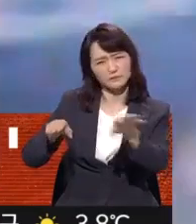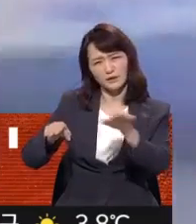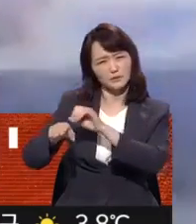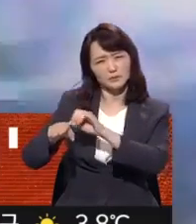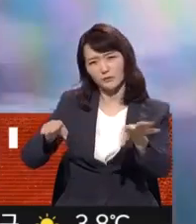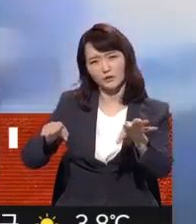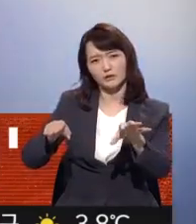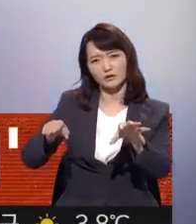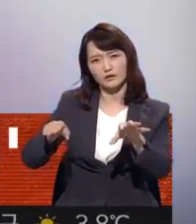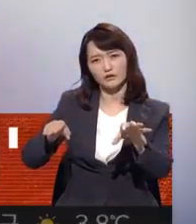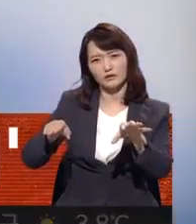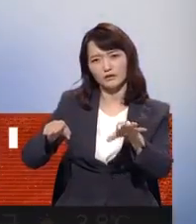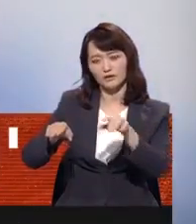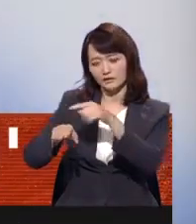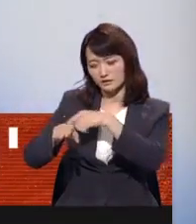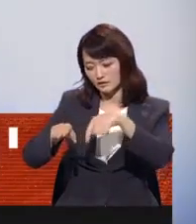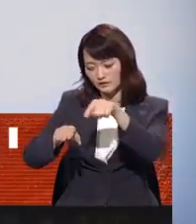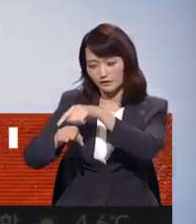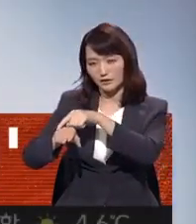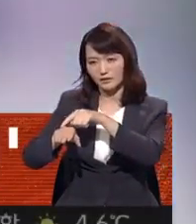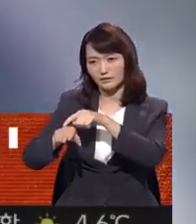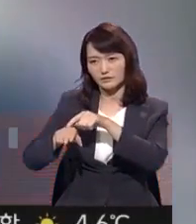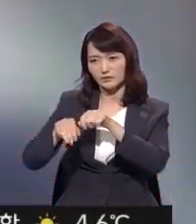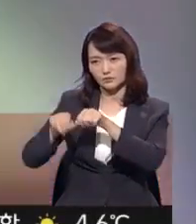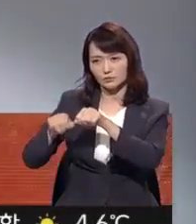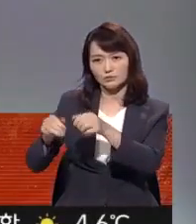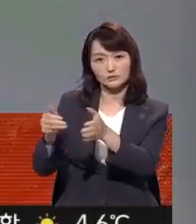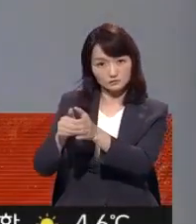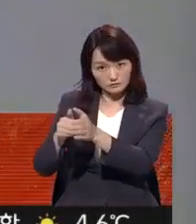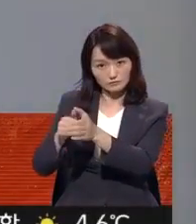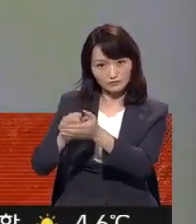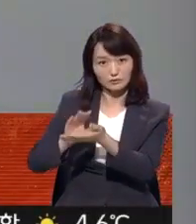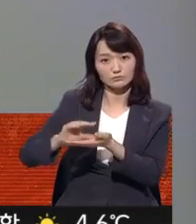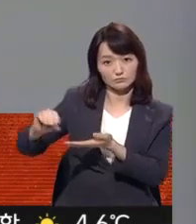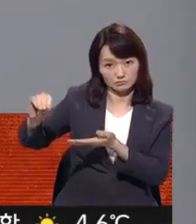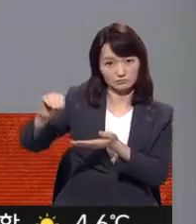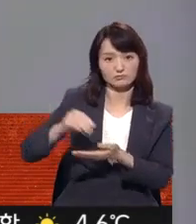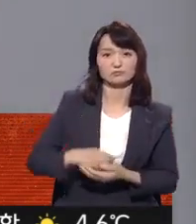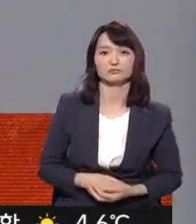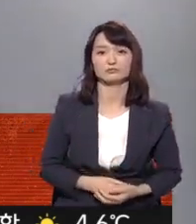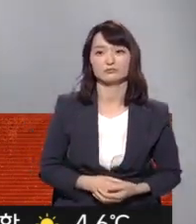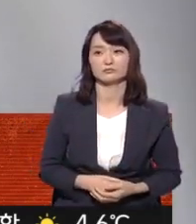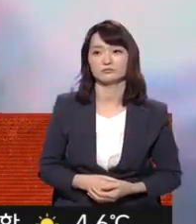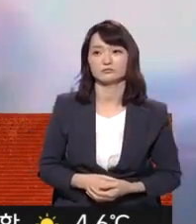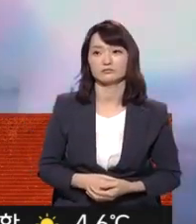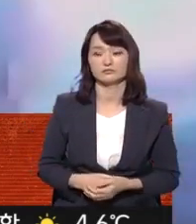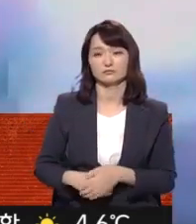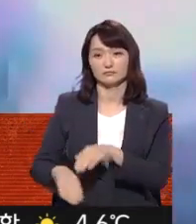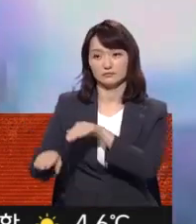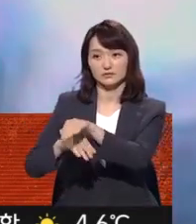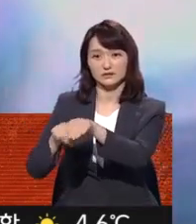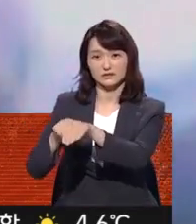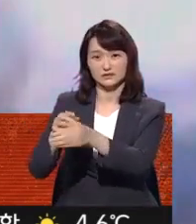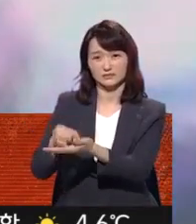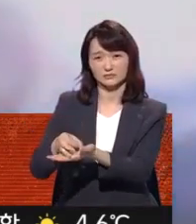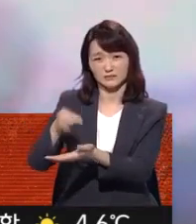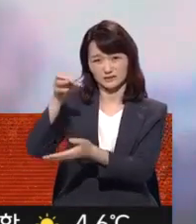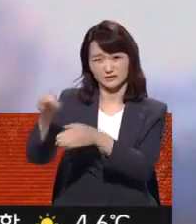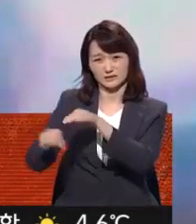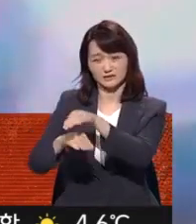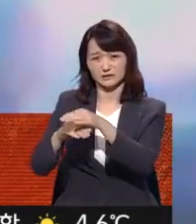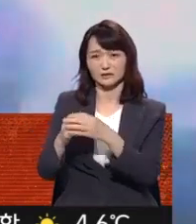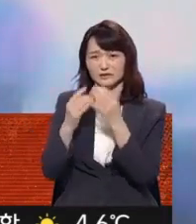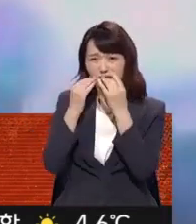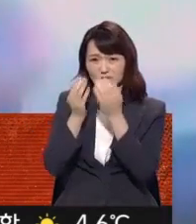탈이야 차량 청소 끝 하고 출발 자 백 변호사님 저 차 보시다시피 외제차입니다 쓰레기봉투값